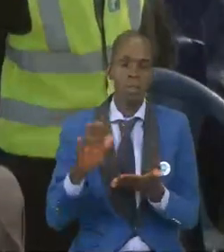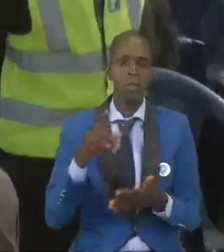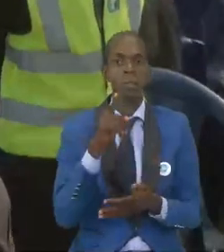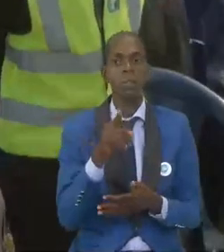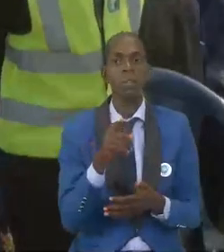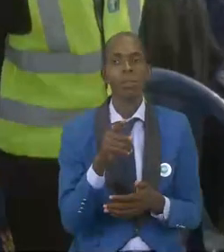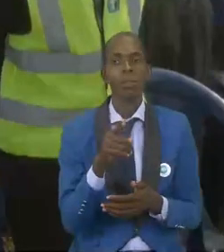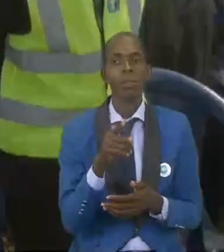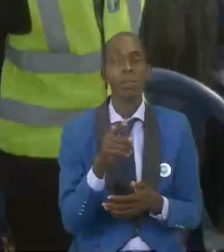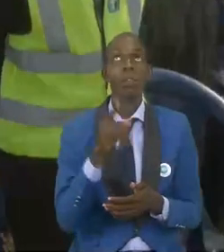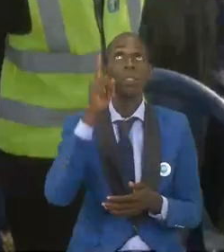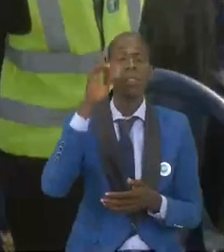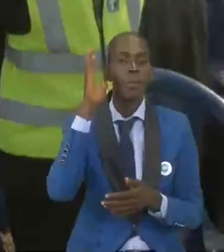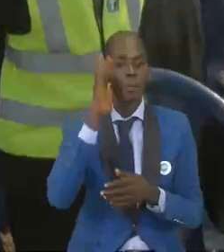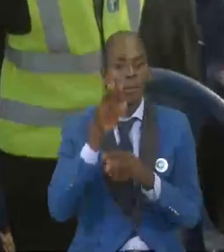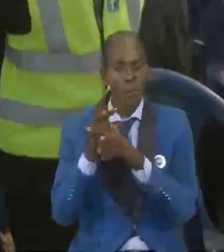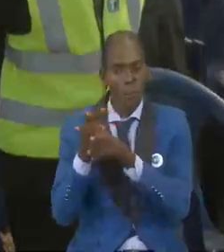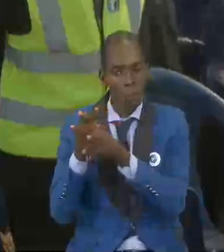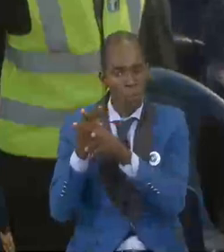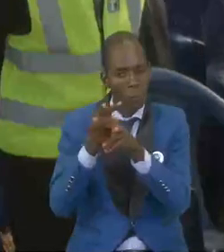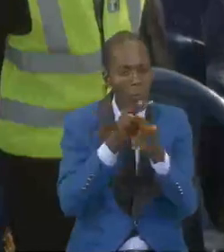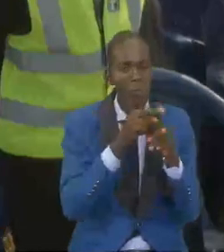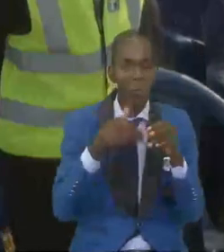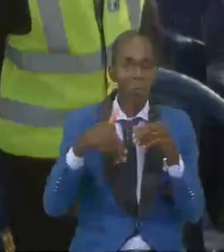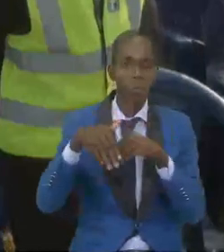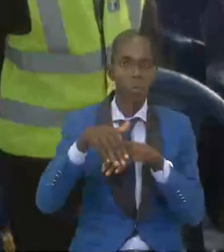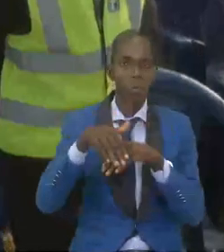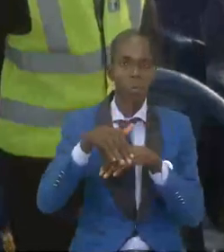il va pas tomber il va pas te laisser